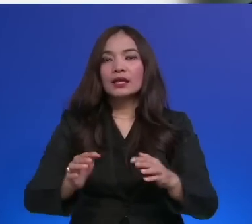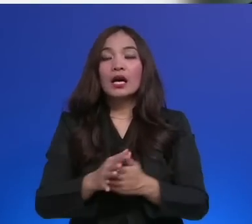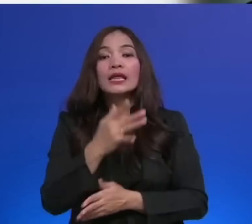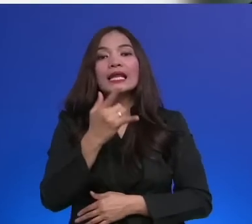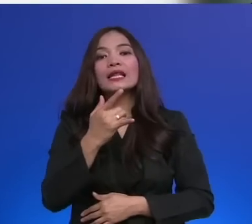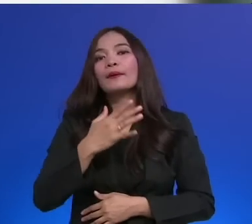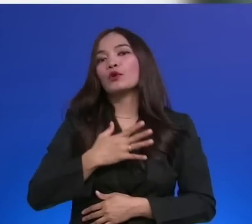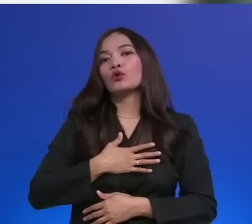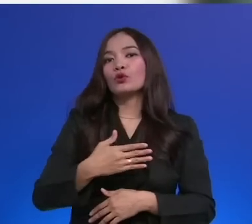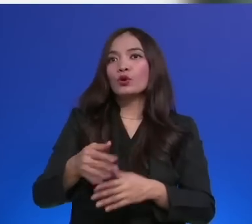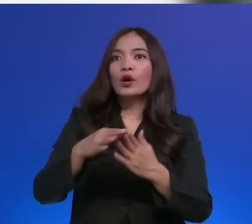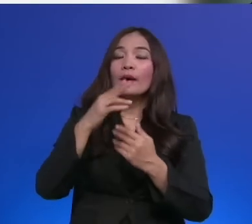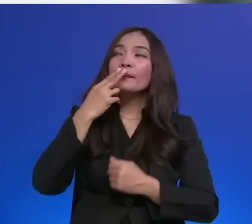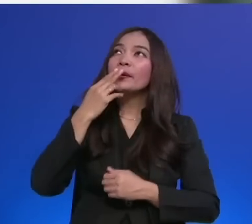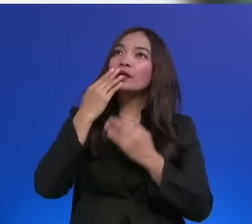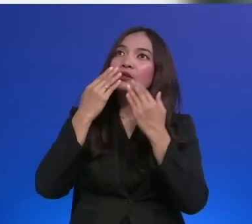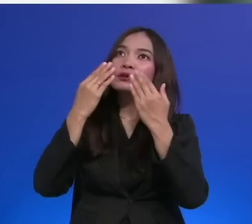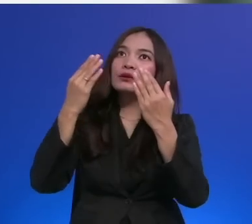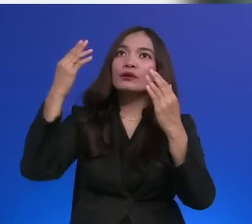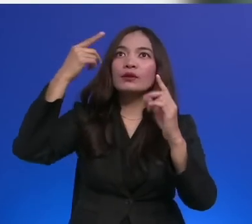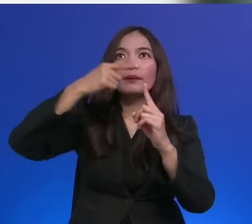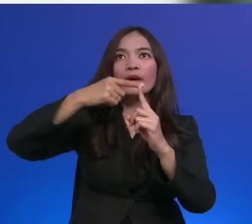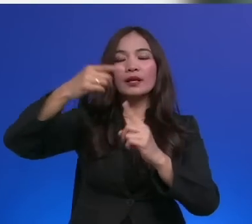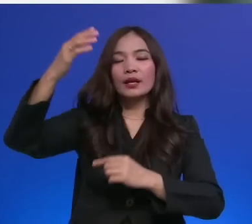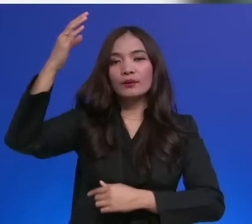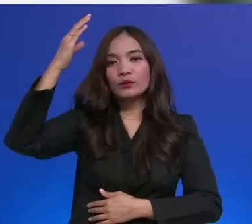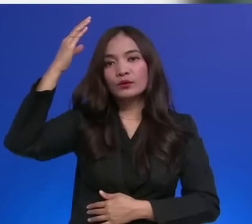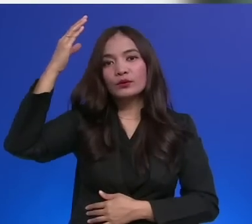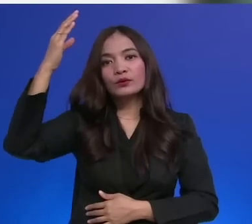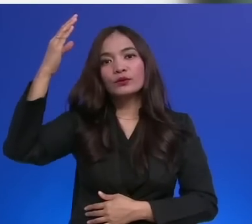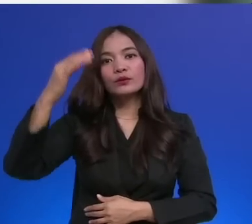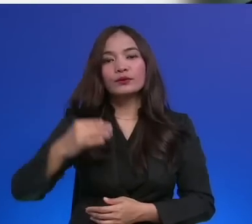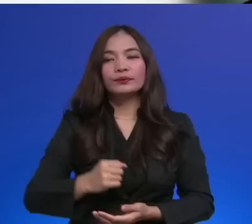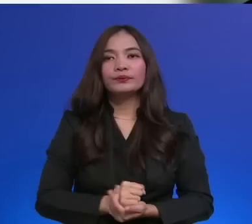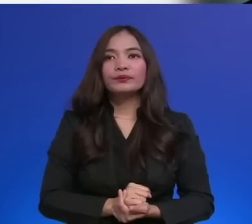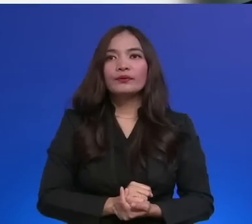tetap ku percaya pada-Mu.